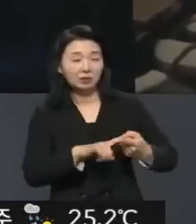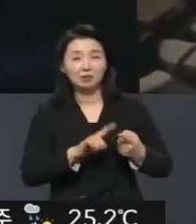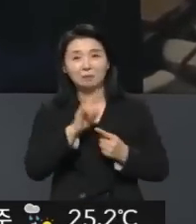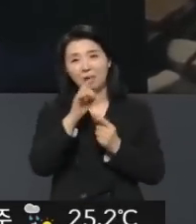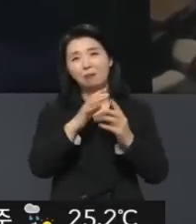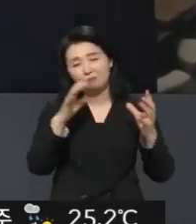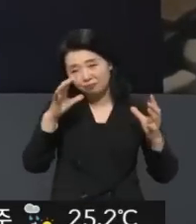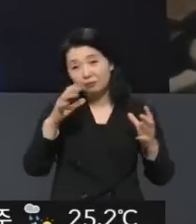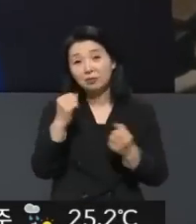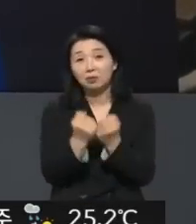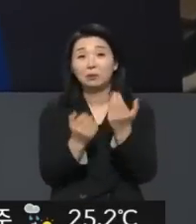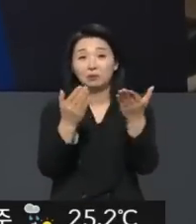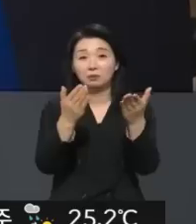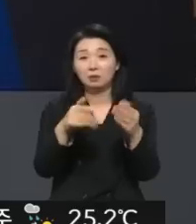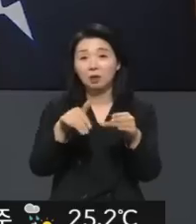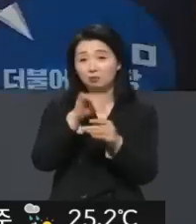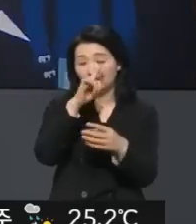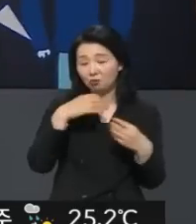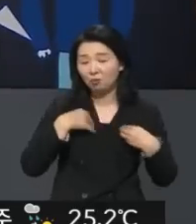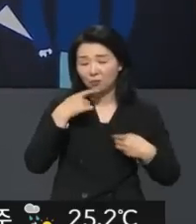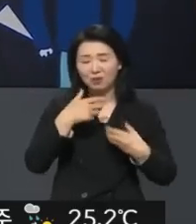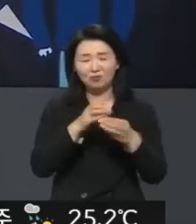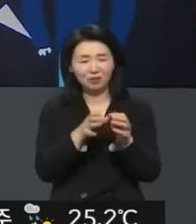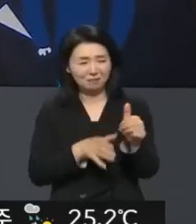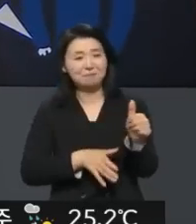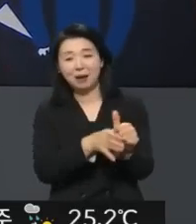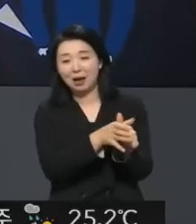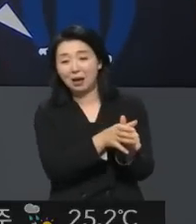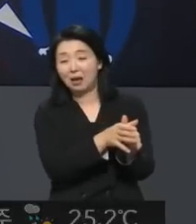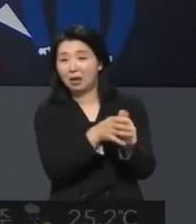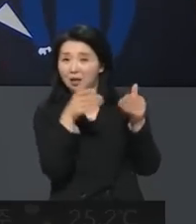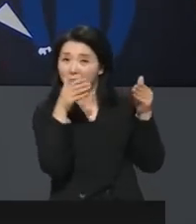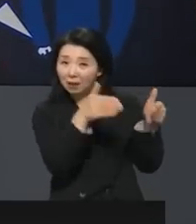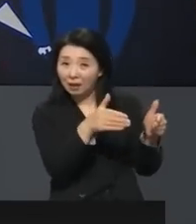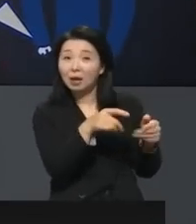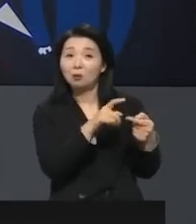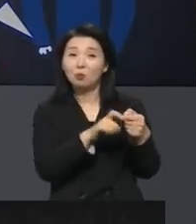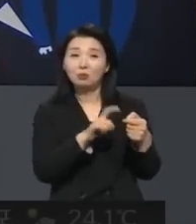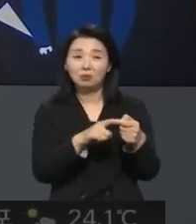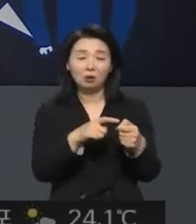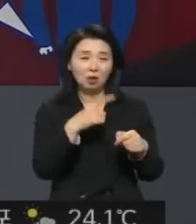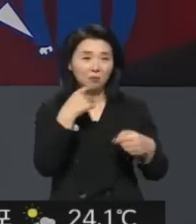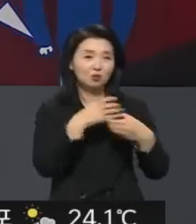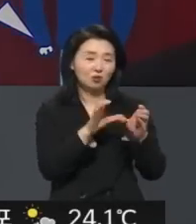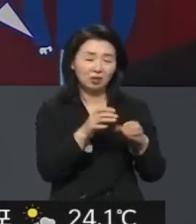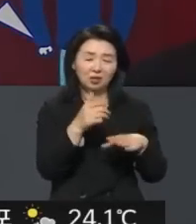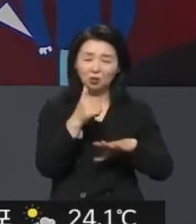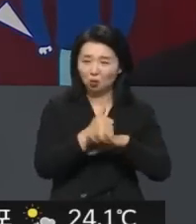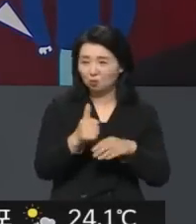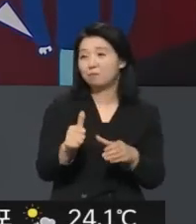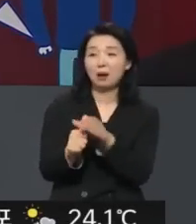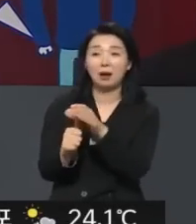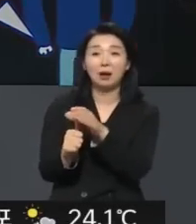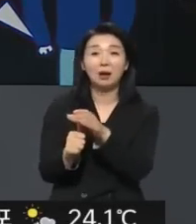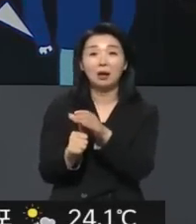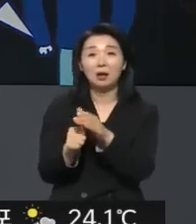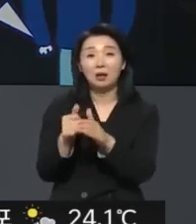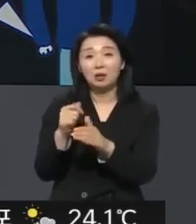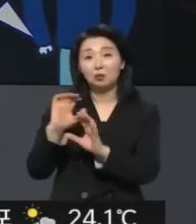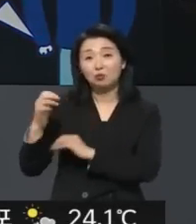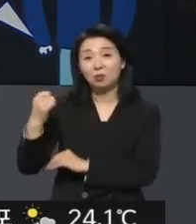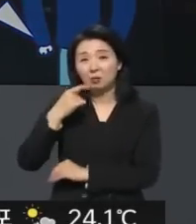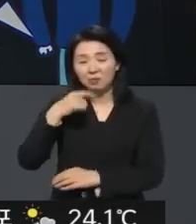짚어보겠습니다. 문재인 정부와 민주당을 겨냥했다 이런 지적이 나오면서 민주당이 강하게 반발하고 나섰죠. 국민의힘은